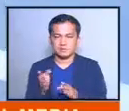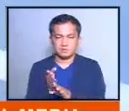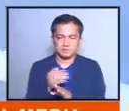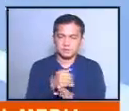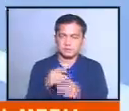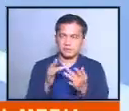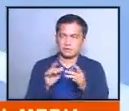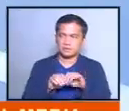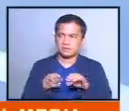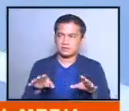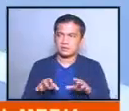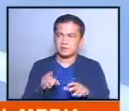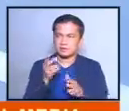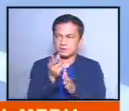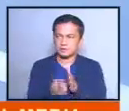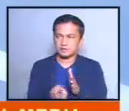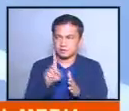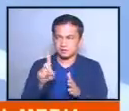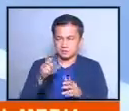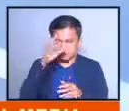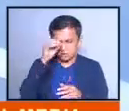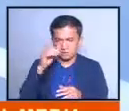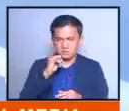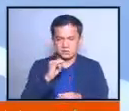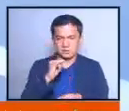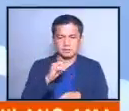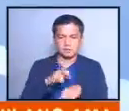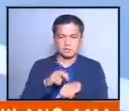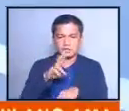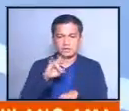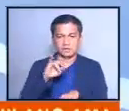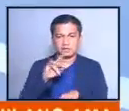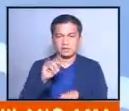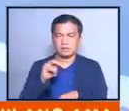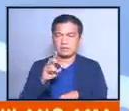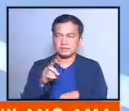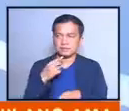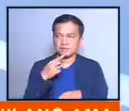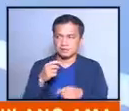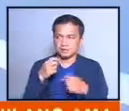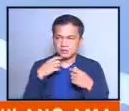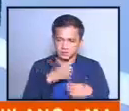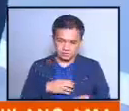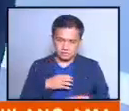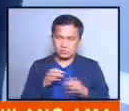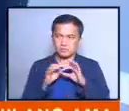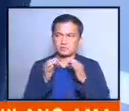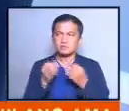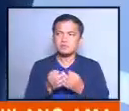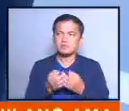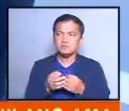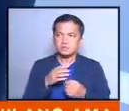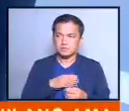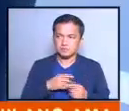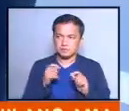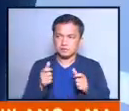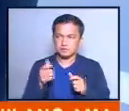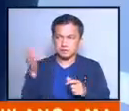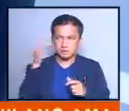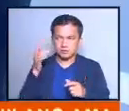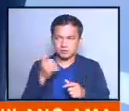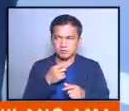Nako, viral nga sa social media ang libing ng isang lalaki sa Ireland. Habang nagluluksa kasi ang pamila at mga nakikiramay, bigla nilang